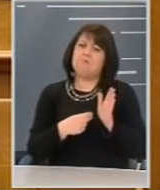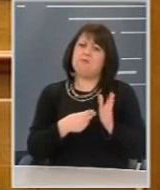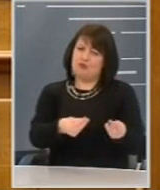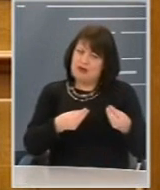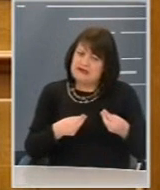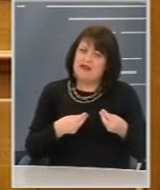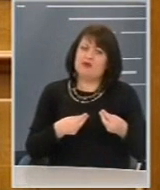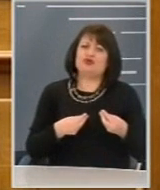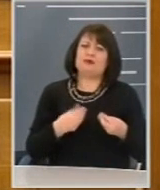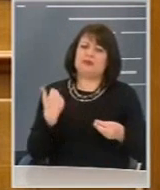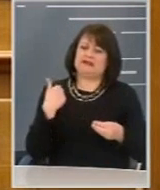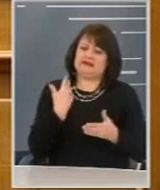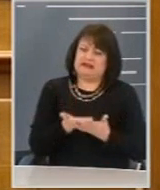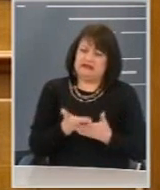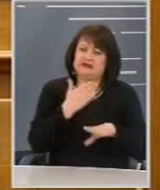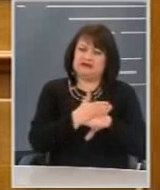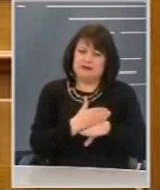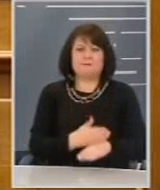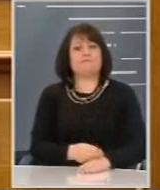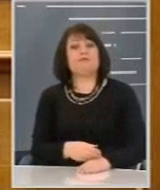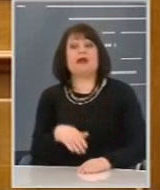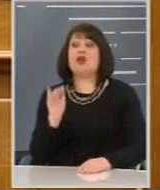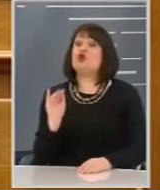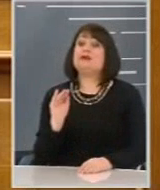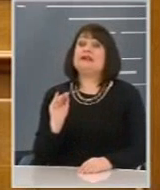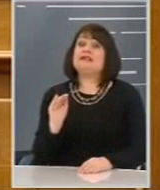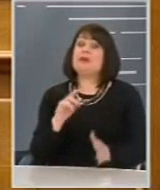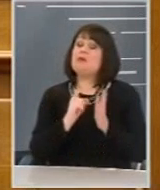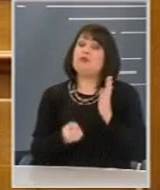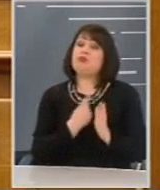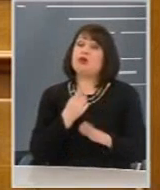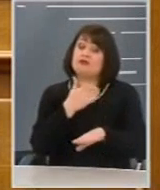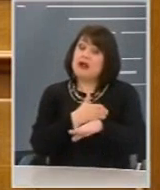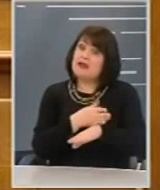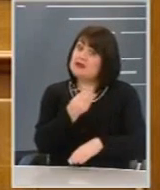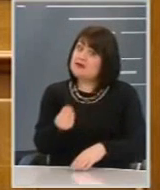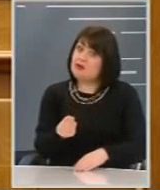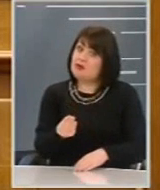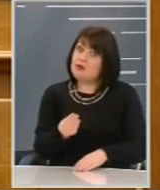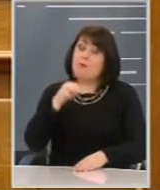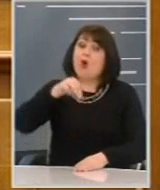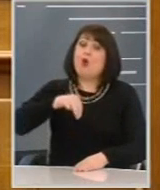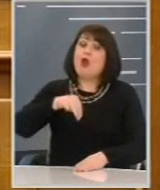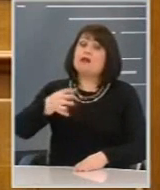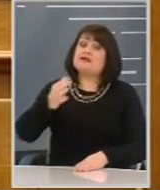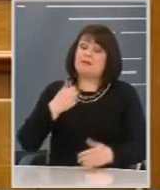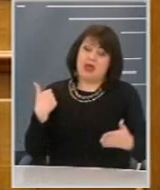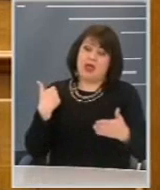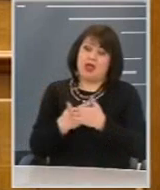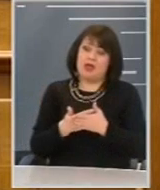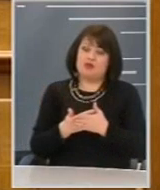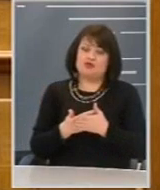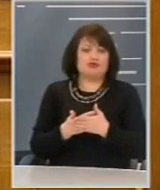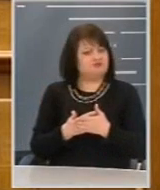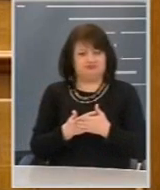ό,τι εξασφαλίσεις ζητήθηκαν. Και όταν ο κύριος Μπαλίστης ρωτάει, για πρώτη φορά σας ζητήθηκαν εξασφαλίσεις, λέει, μέχρι τότε δεν